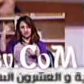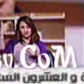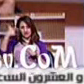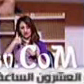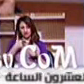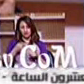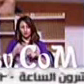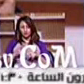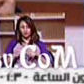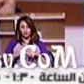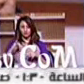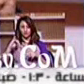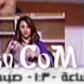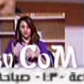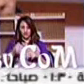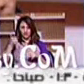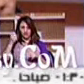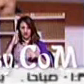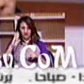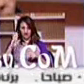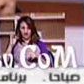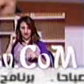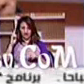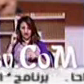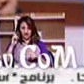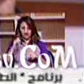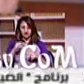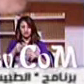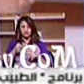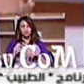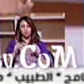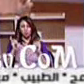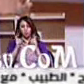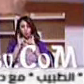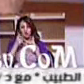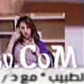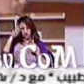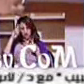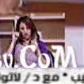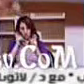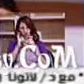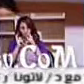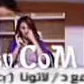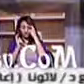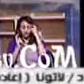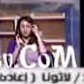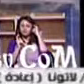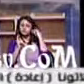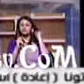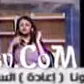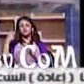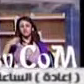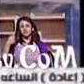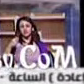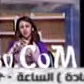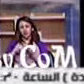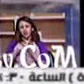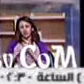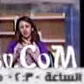للصرخة الهواري عضو جبهه الانقاذ الوطني صباح مساء الخير يا فندم لا ده صباح اوندا هناك مش هنا